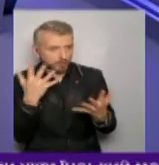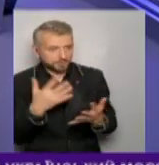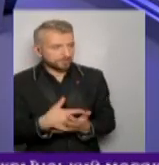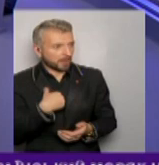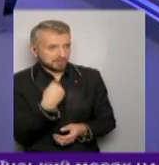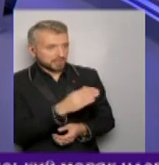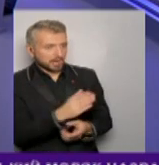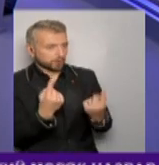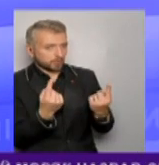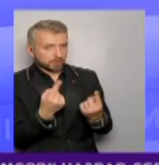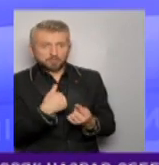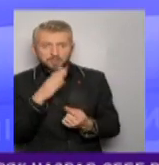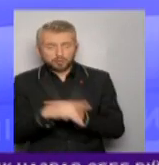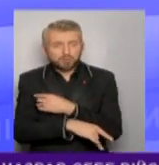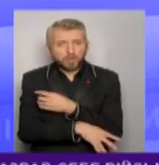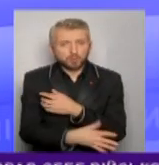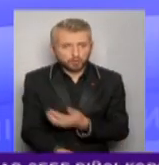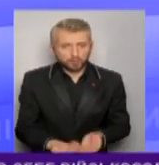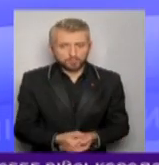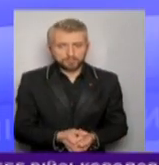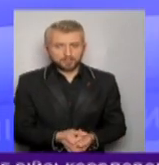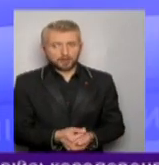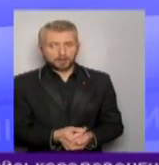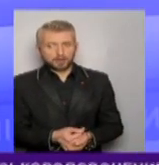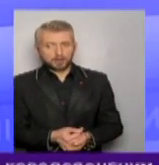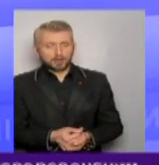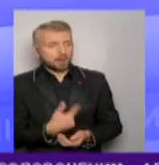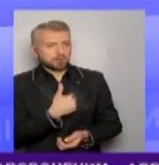стали банкрутом би. Ми,